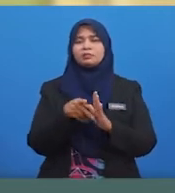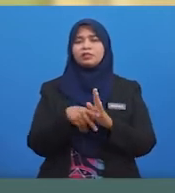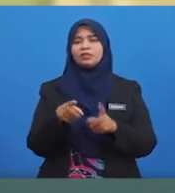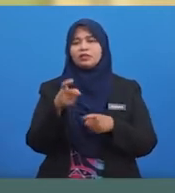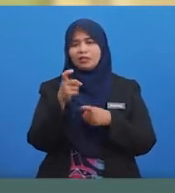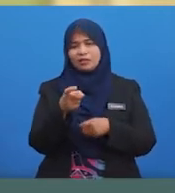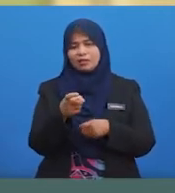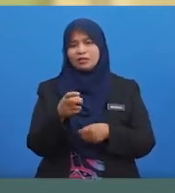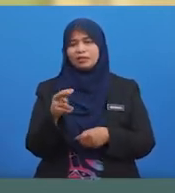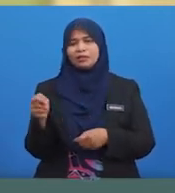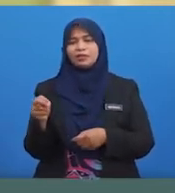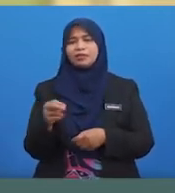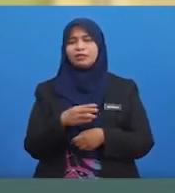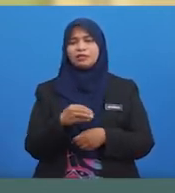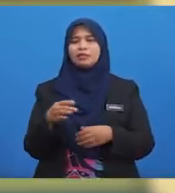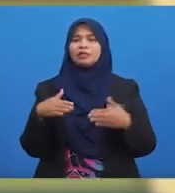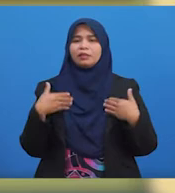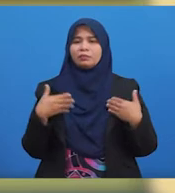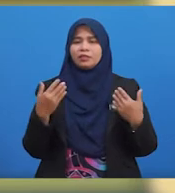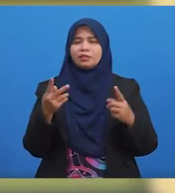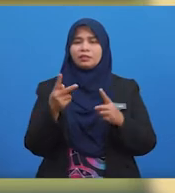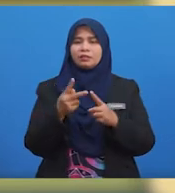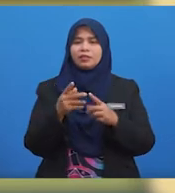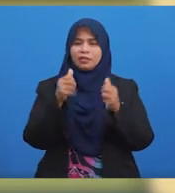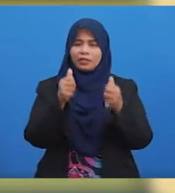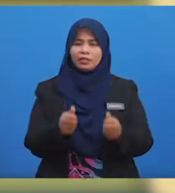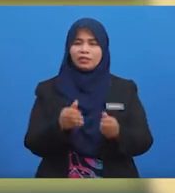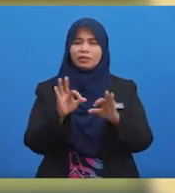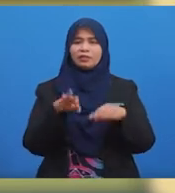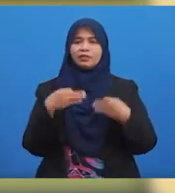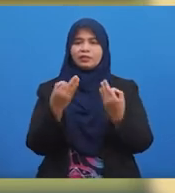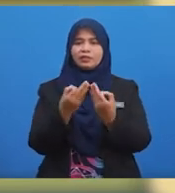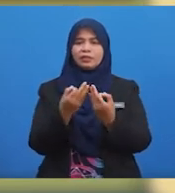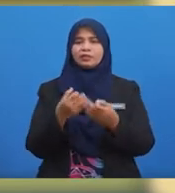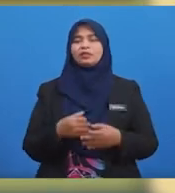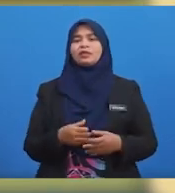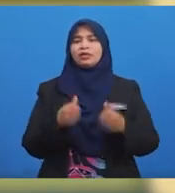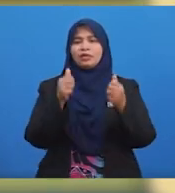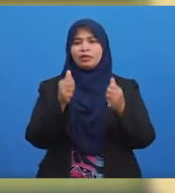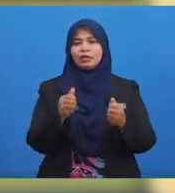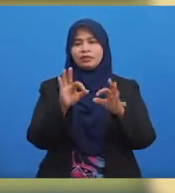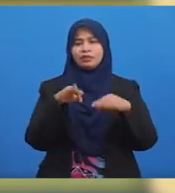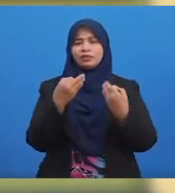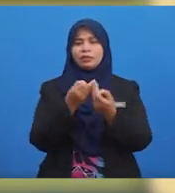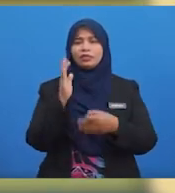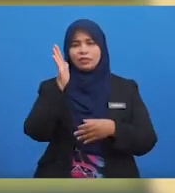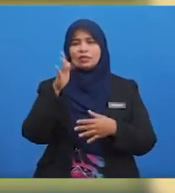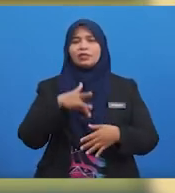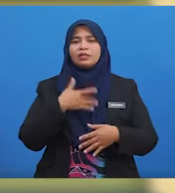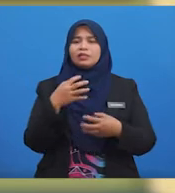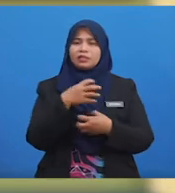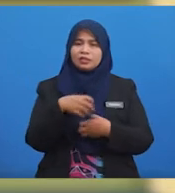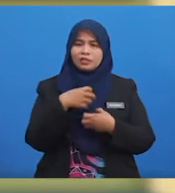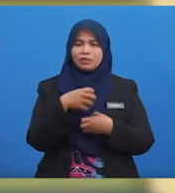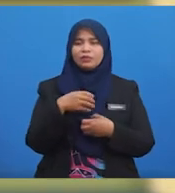kegembiraan kepada Ali keluarga Ali keluarga akan berasa Srono apabila dirinya